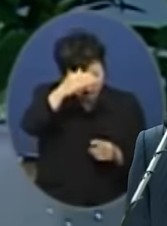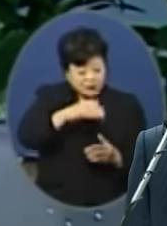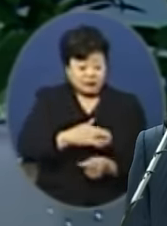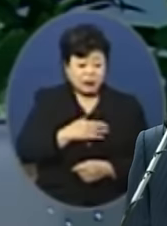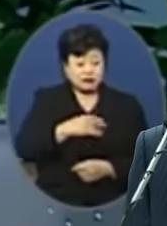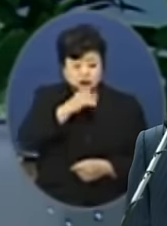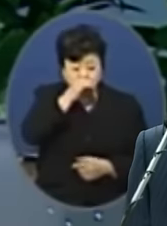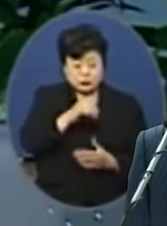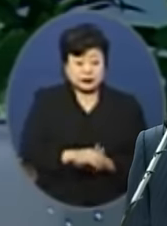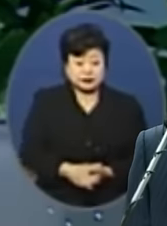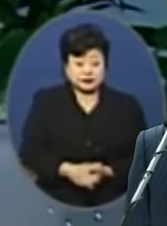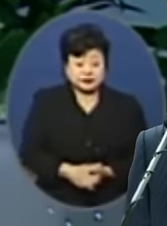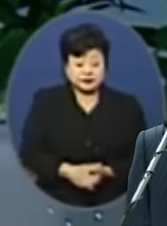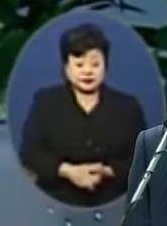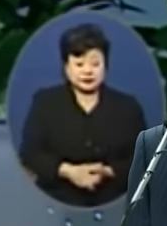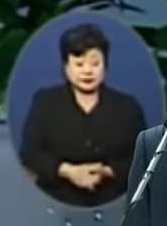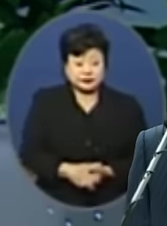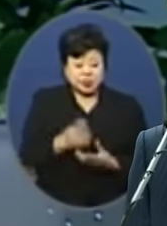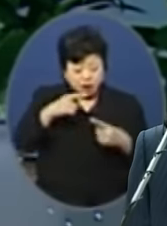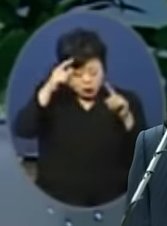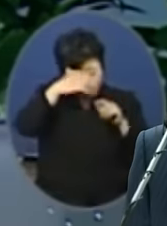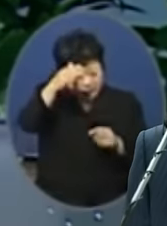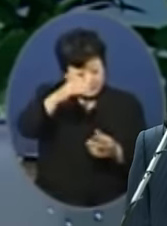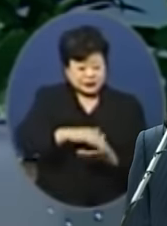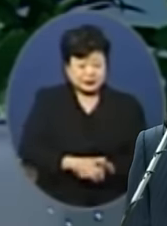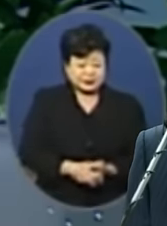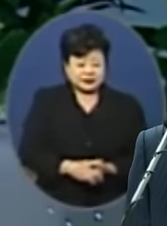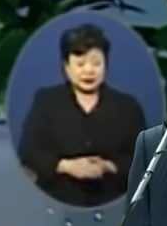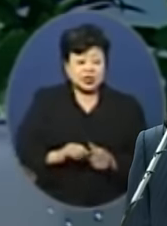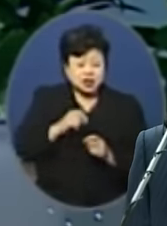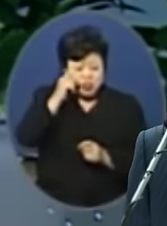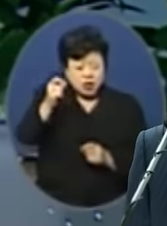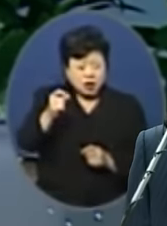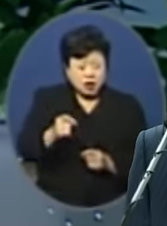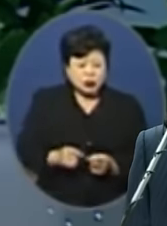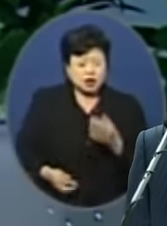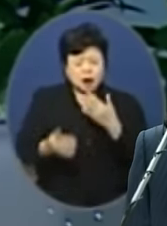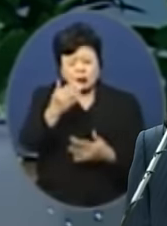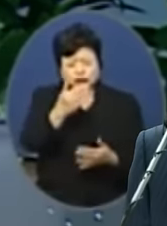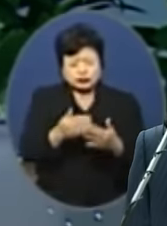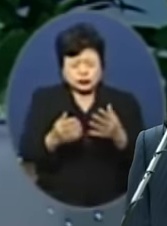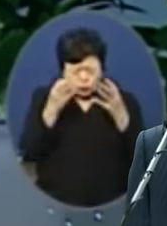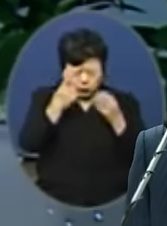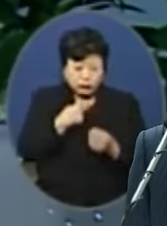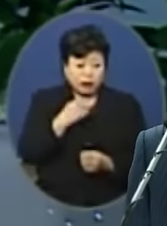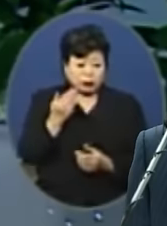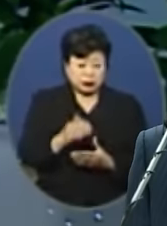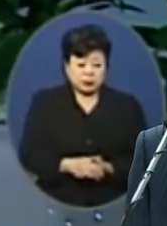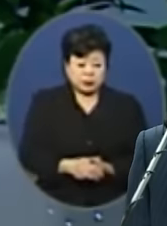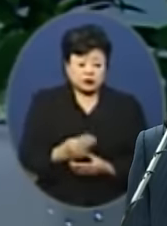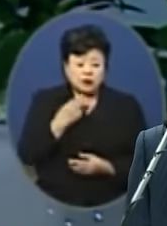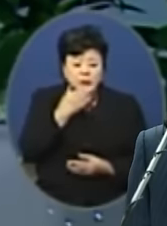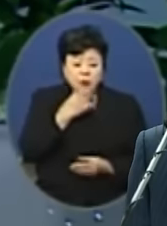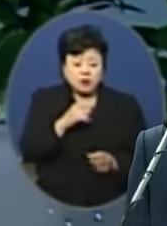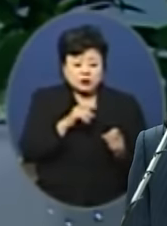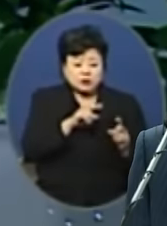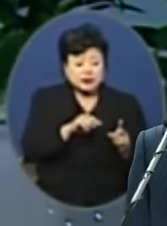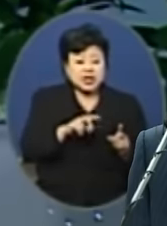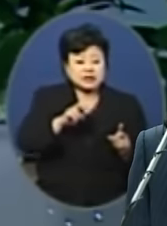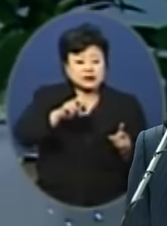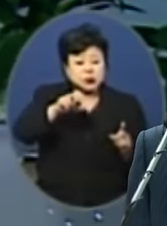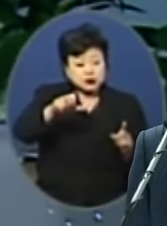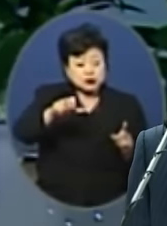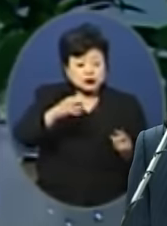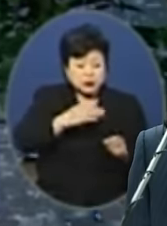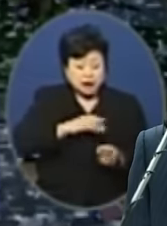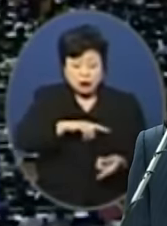우리가 기억하는 것입니다. 음부에 들어가서 영원히 불 속에서 고통을 당하게 될 것입니다. 요한복음 11장 25절로